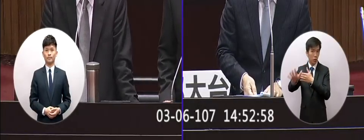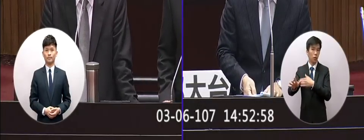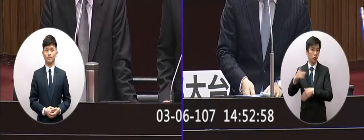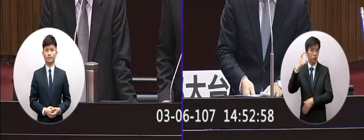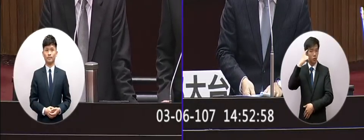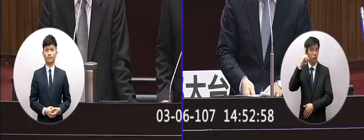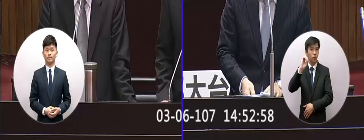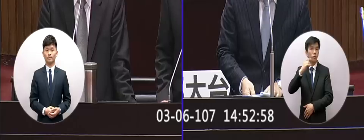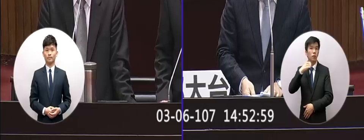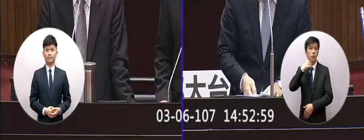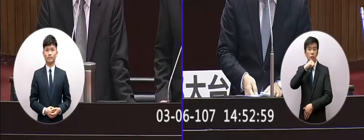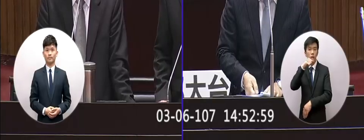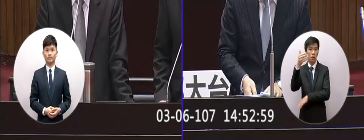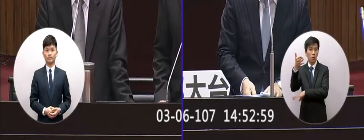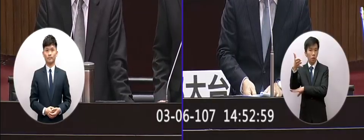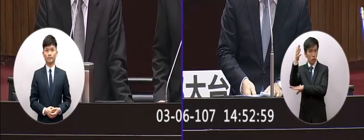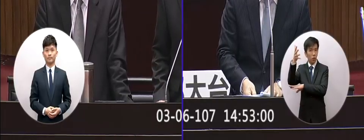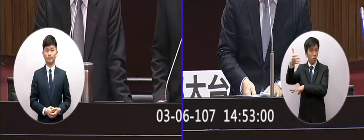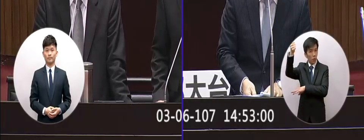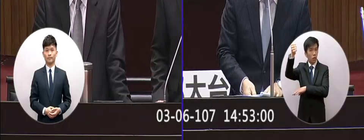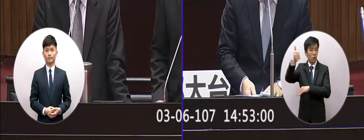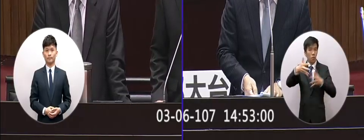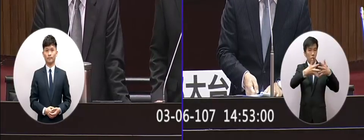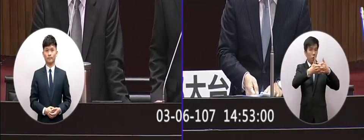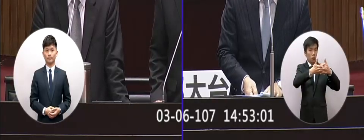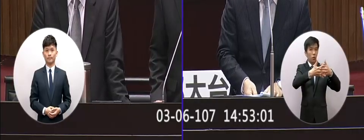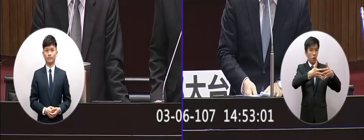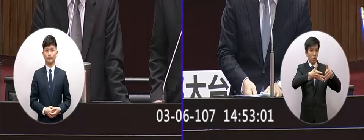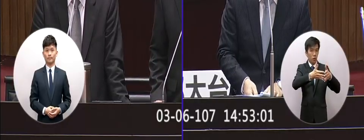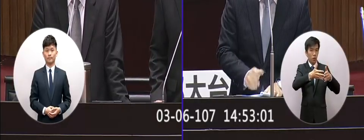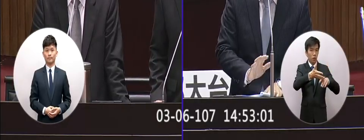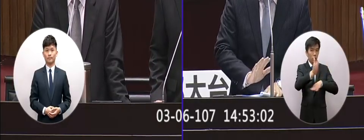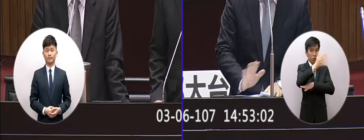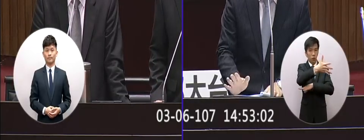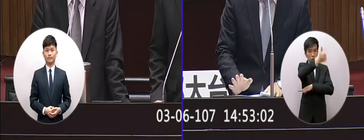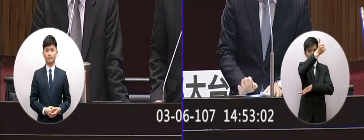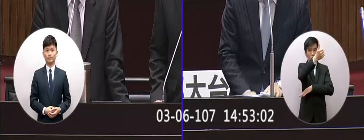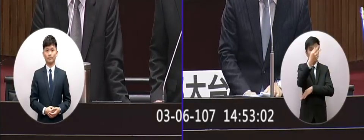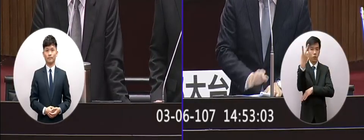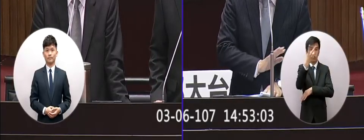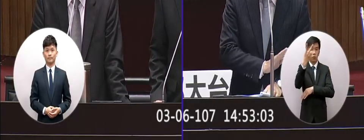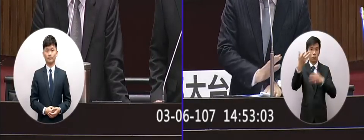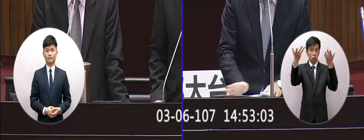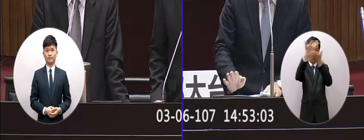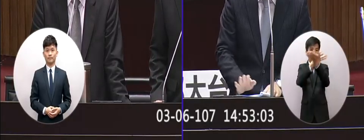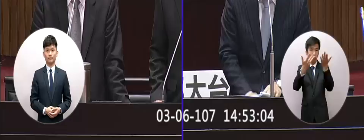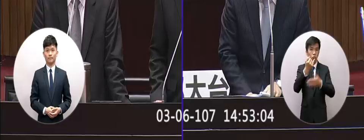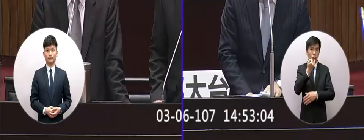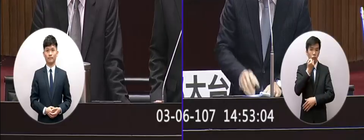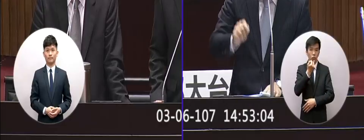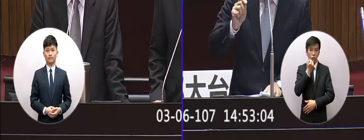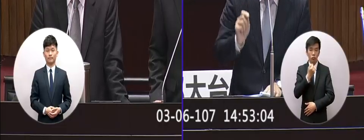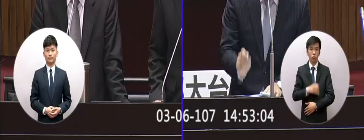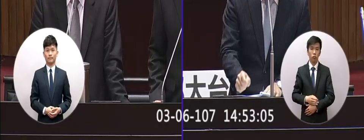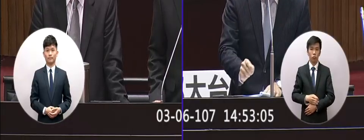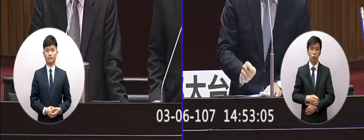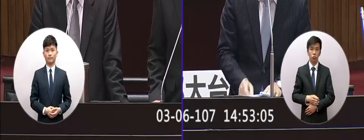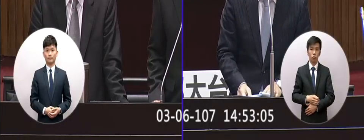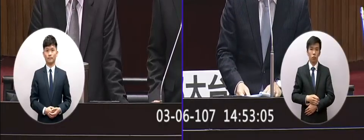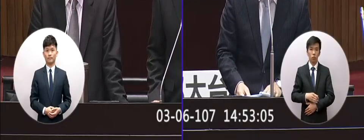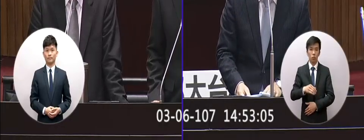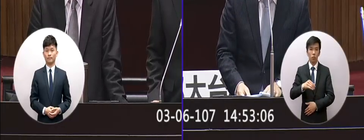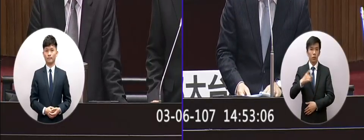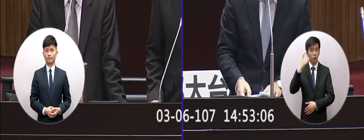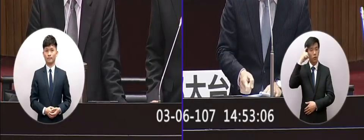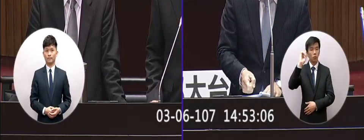的互访是解禁的。是不受约束的，至少国会不约束，美国国内法也不约束，是鼓励